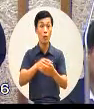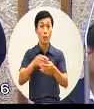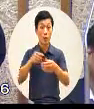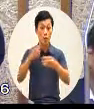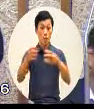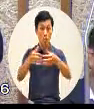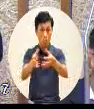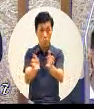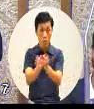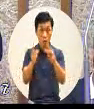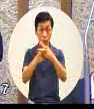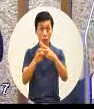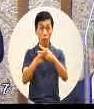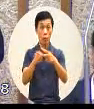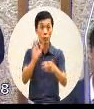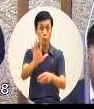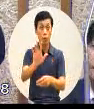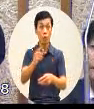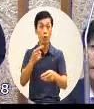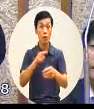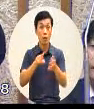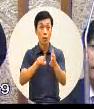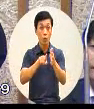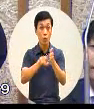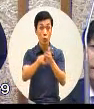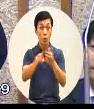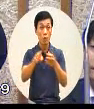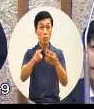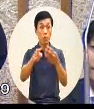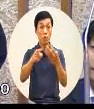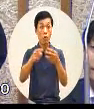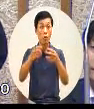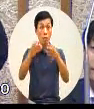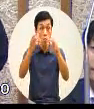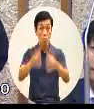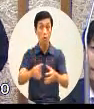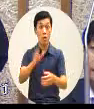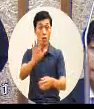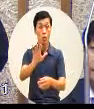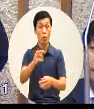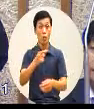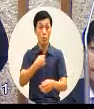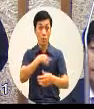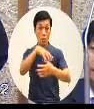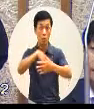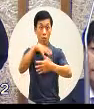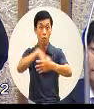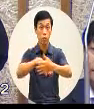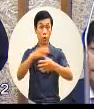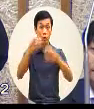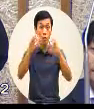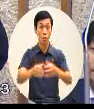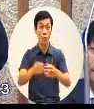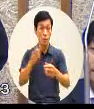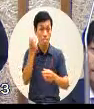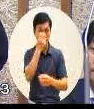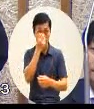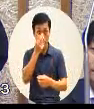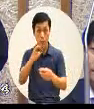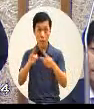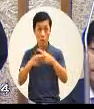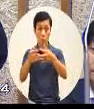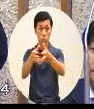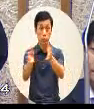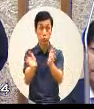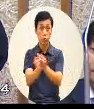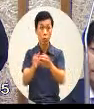吼，就是除了咱有专职的监造之外，我们内部吼、哦、又成立一个查核小组，而、啊、且、这个查核